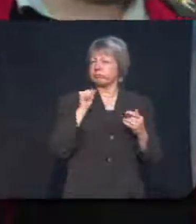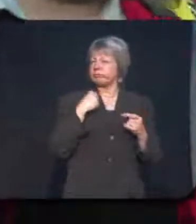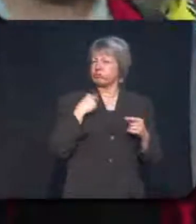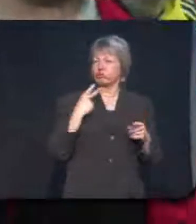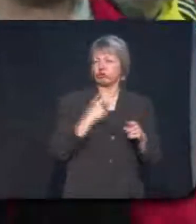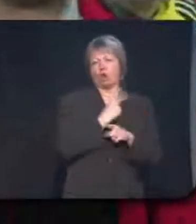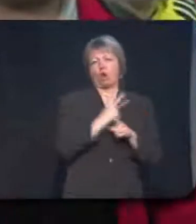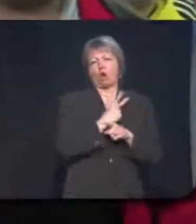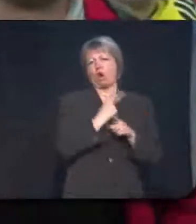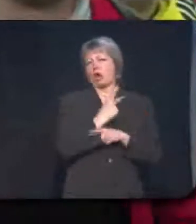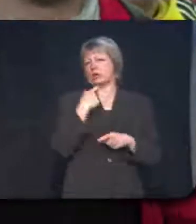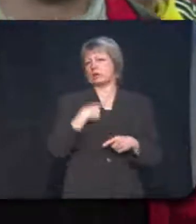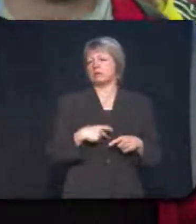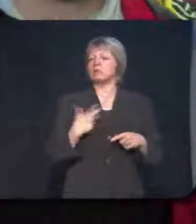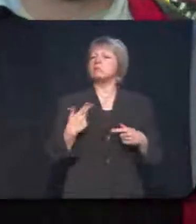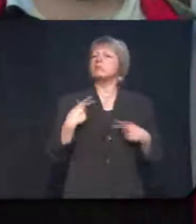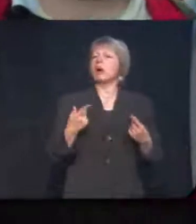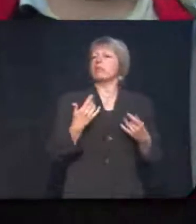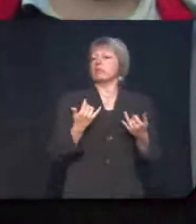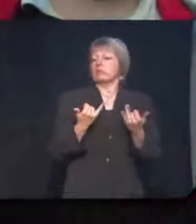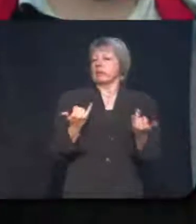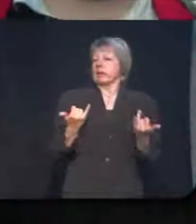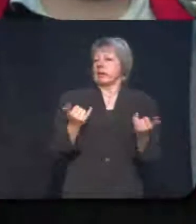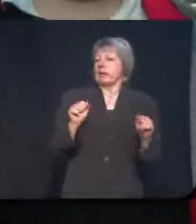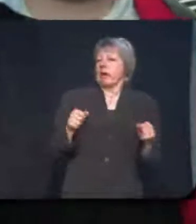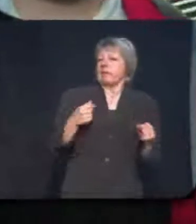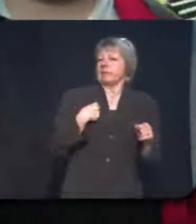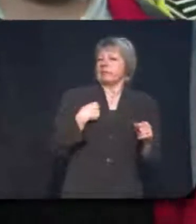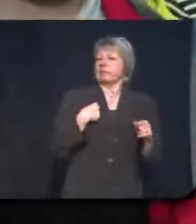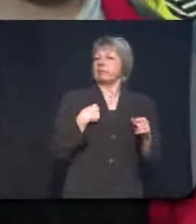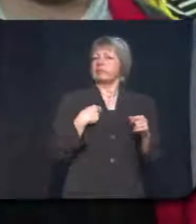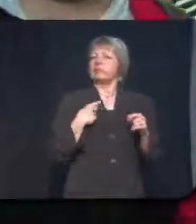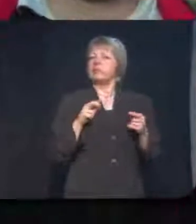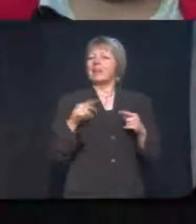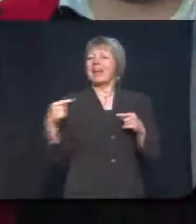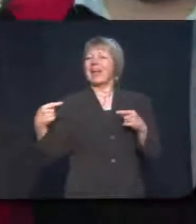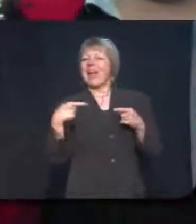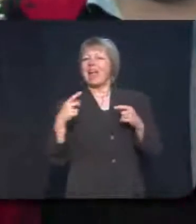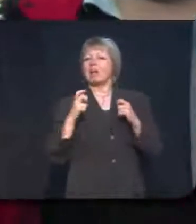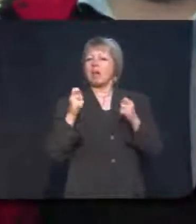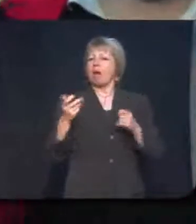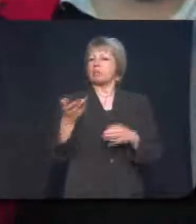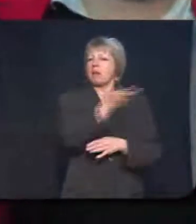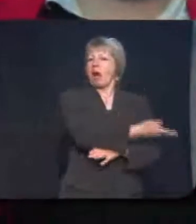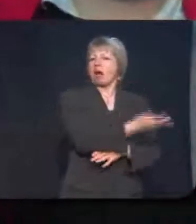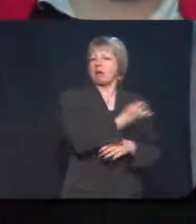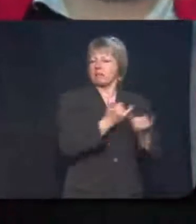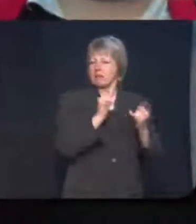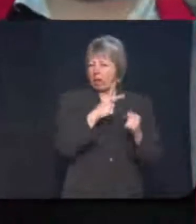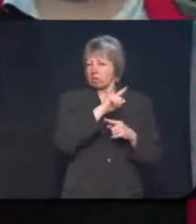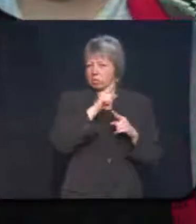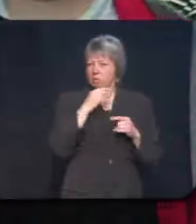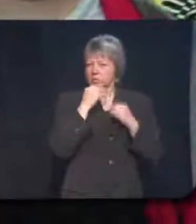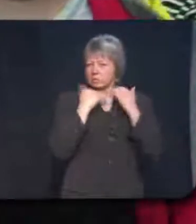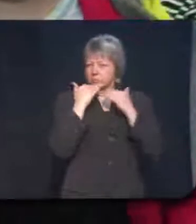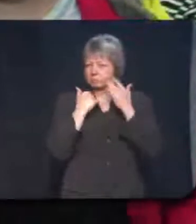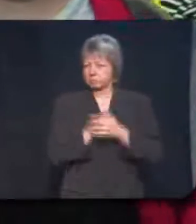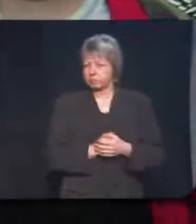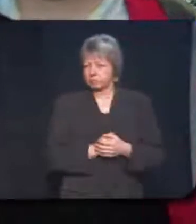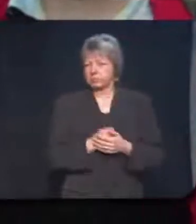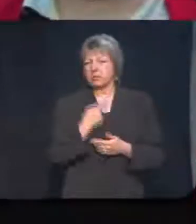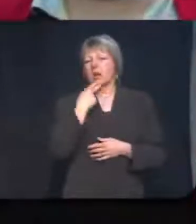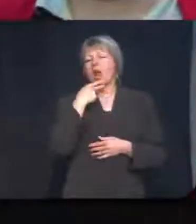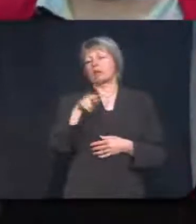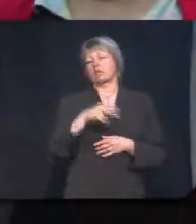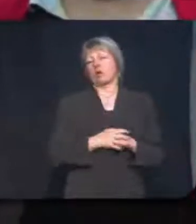kann man denn dann noch z.B einen konkurrierenden Antrag oder so einreichen vielleicht kannst Du dann noch mal was erläutern